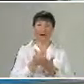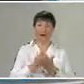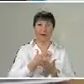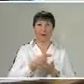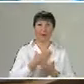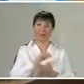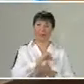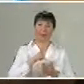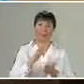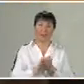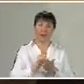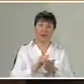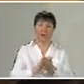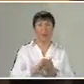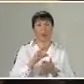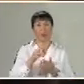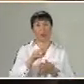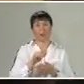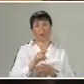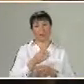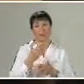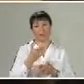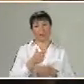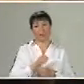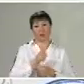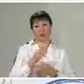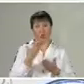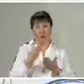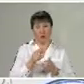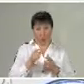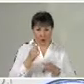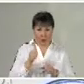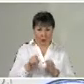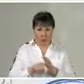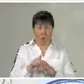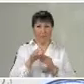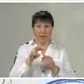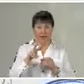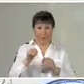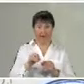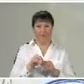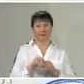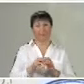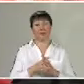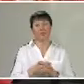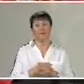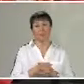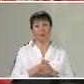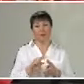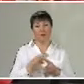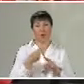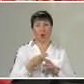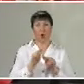пенсионеров снова в деле проект федерального масштаба его ресурсы президентский грант на развитие гражданского общества потому